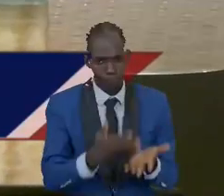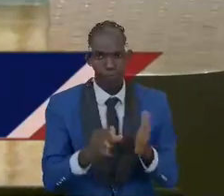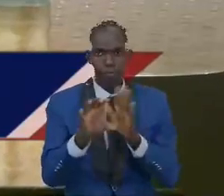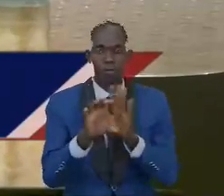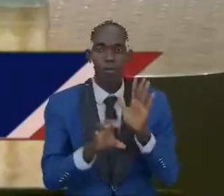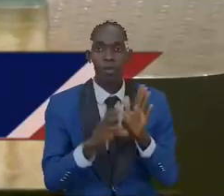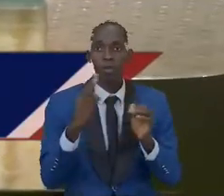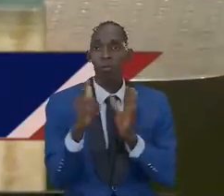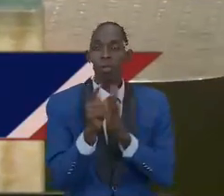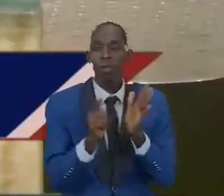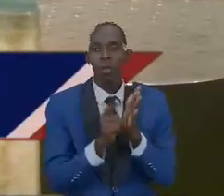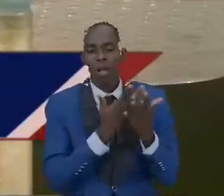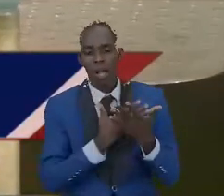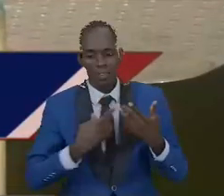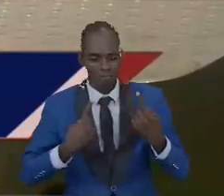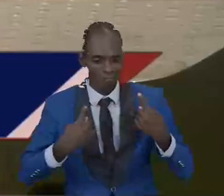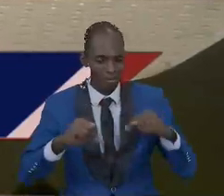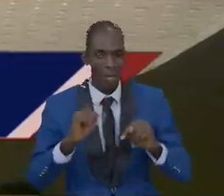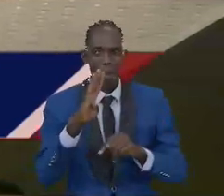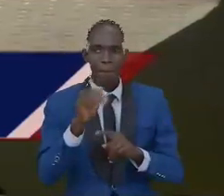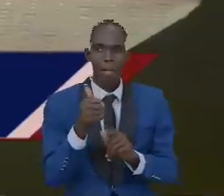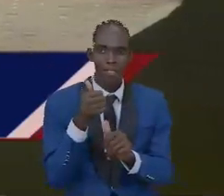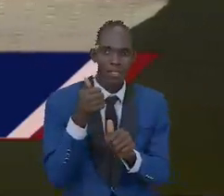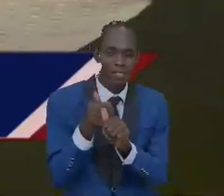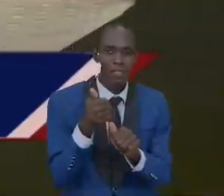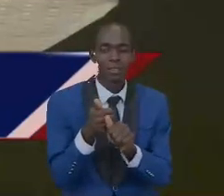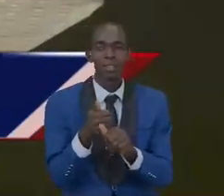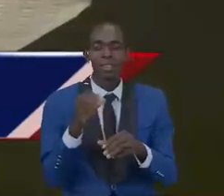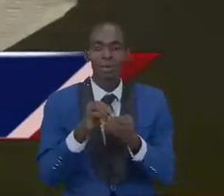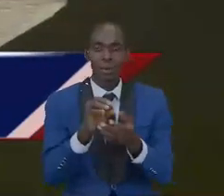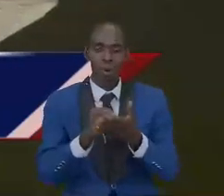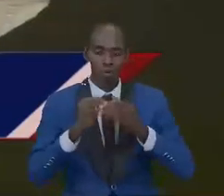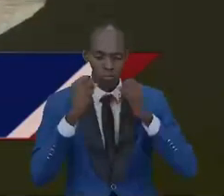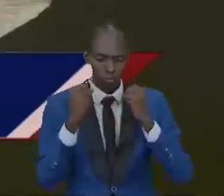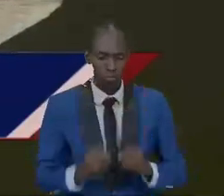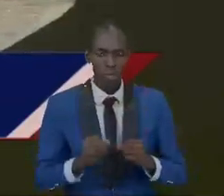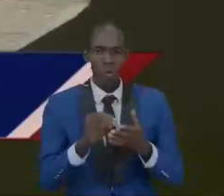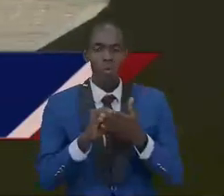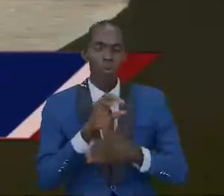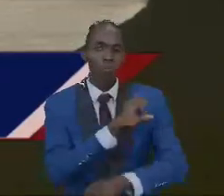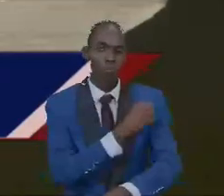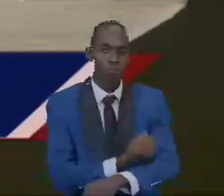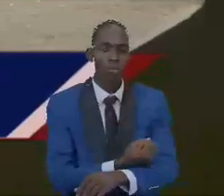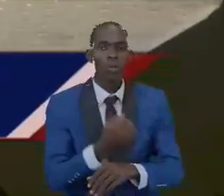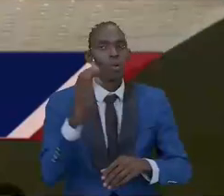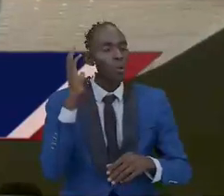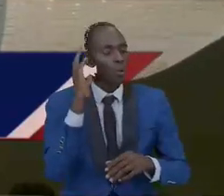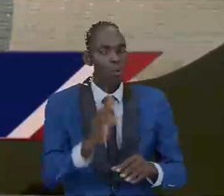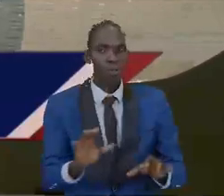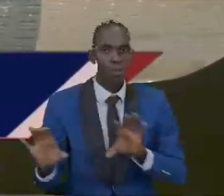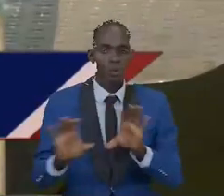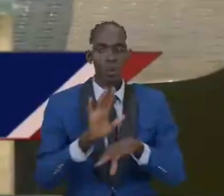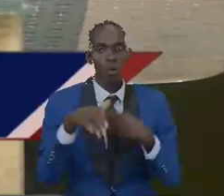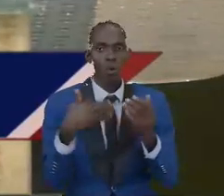loi essayant s'efforçant que par lui-même par sa force par son propre chef il peut